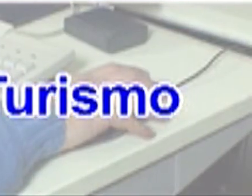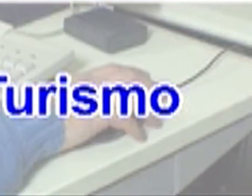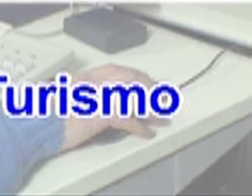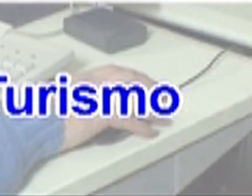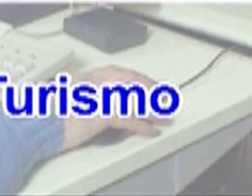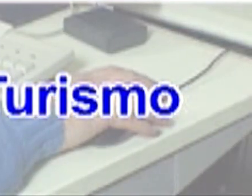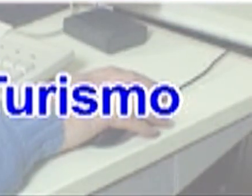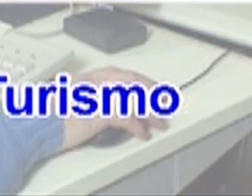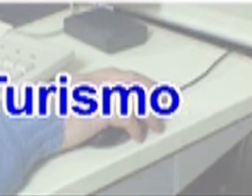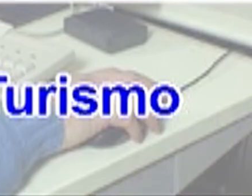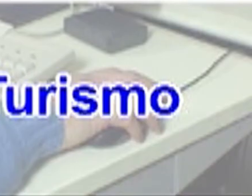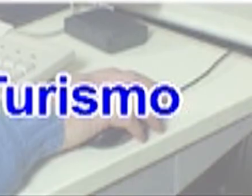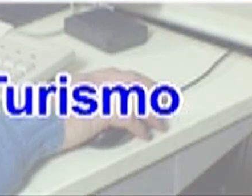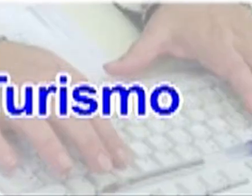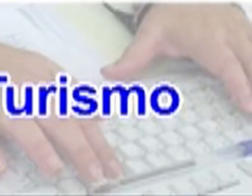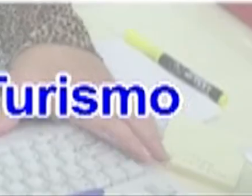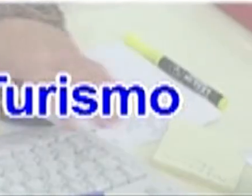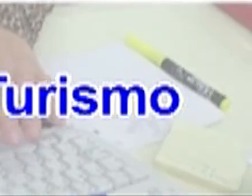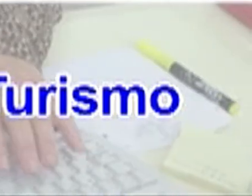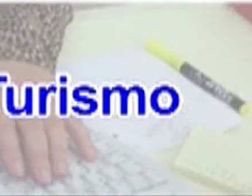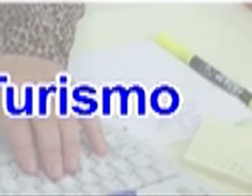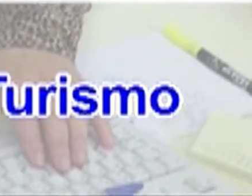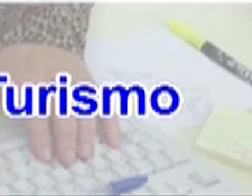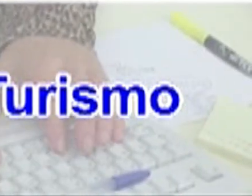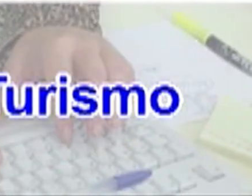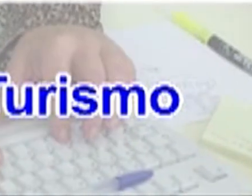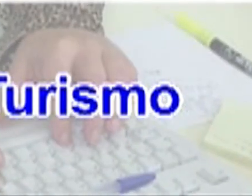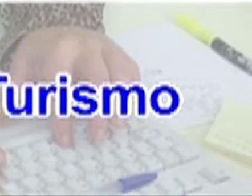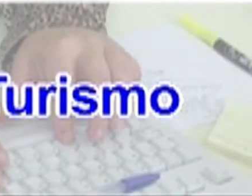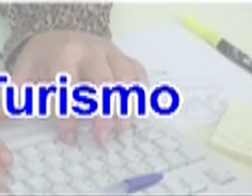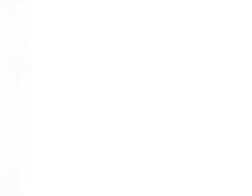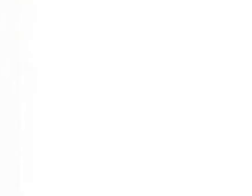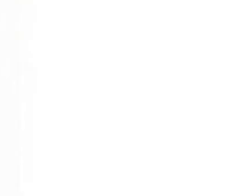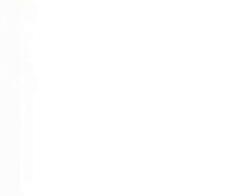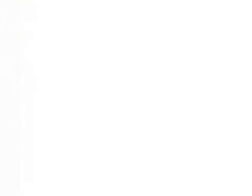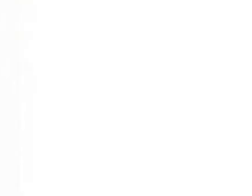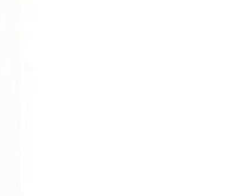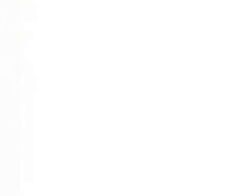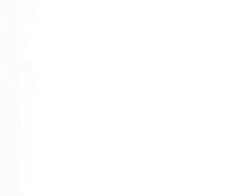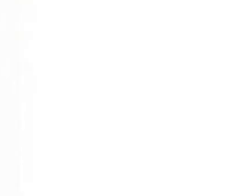bambini che hanno bisogno, tipo una bambina epilettica.